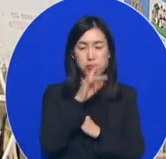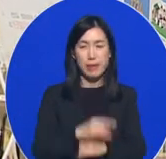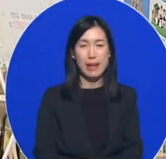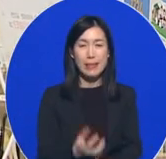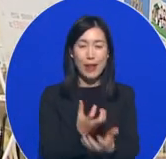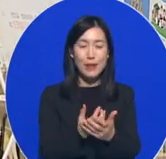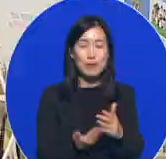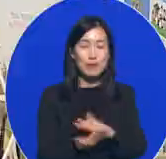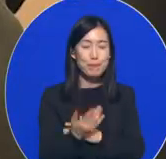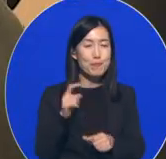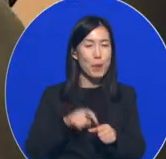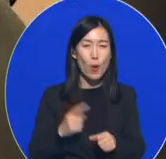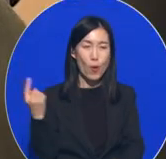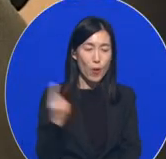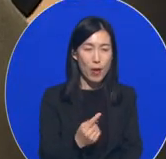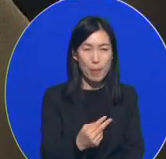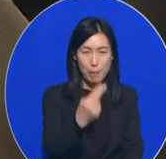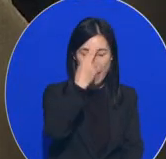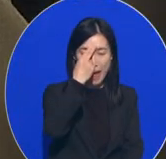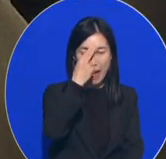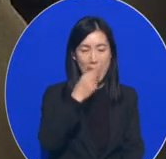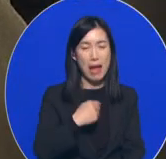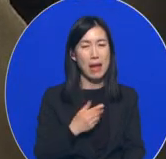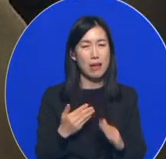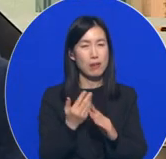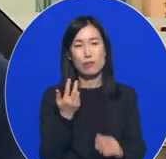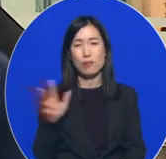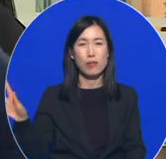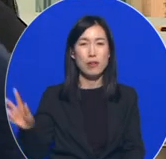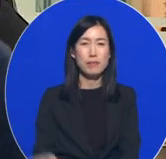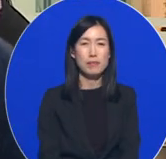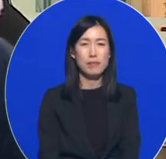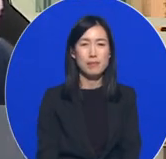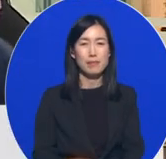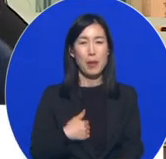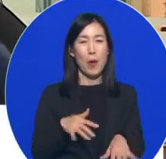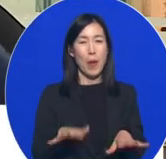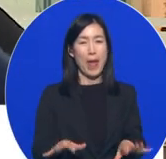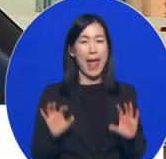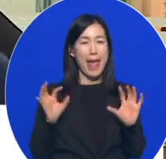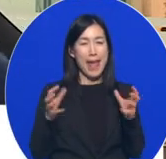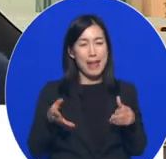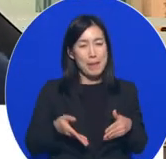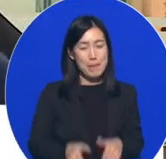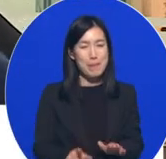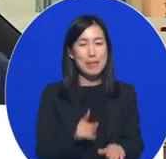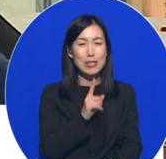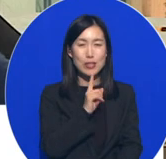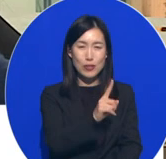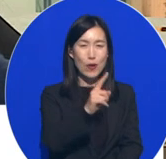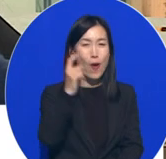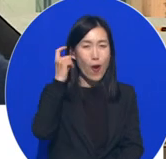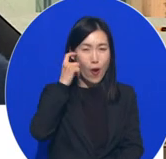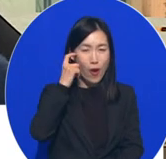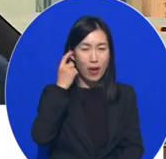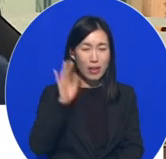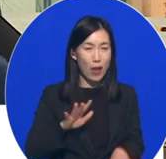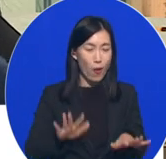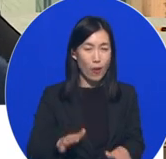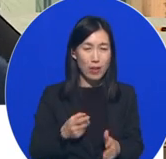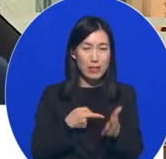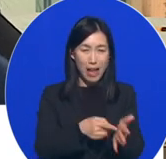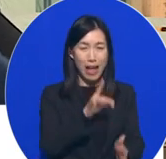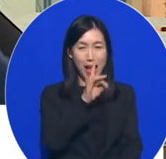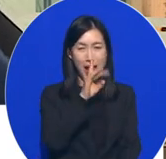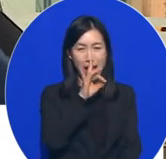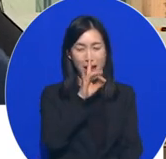주민센터를 찾아온 사람들은를 돌려야 했습니다 친 때문에 하러 왔는데 오늘 안